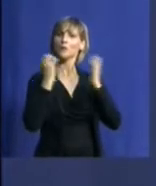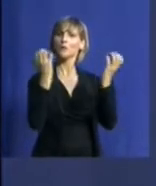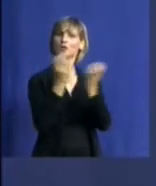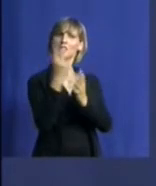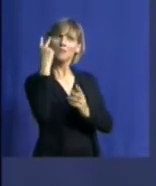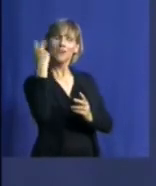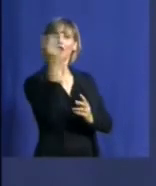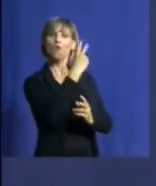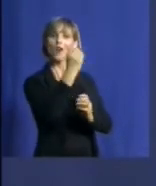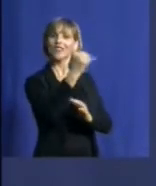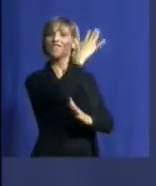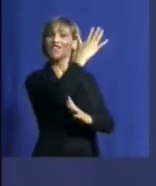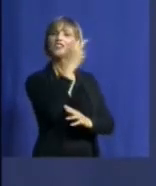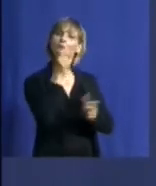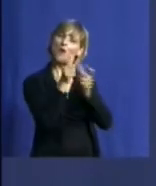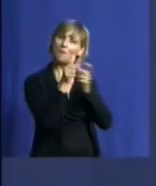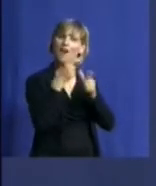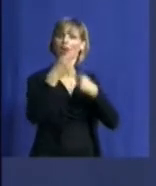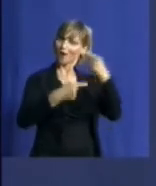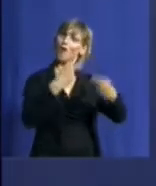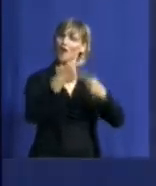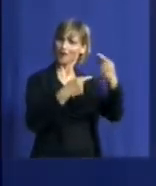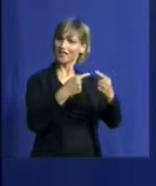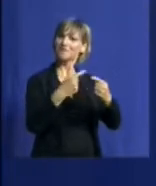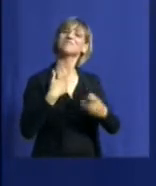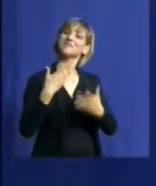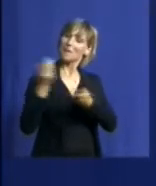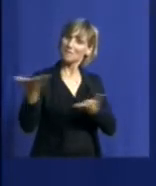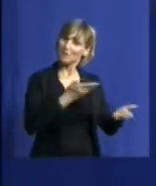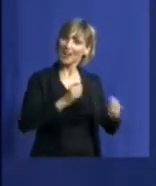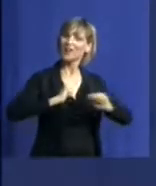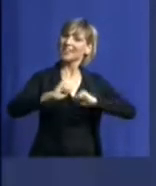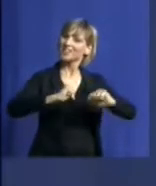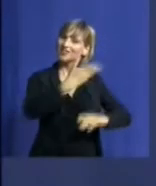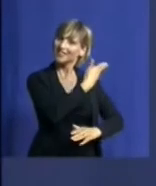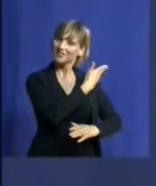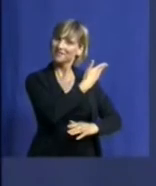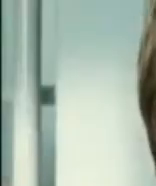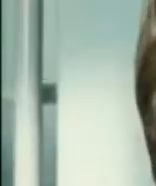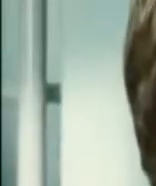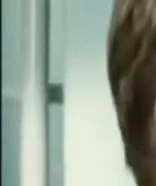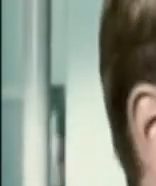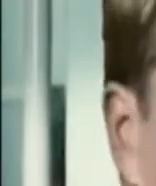possibile a questa chiacchierata. Quindi dico, prego regia.